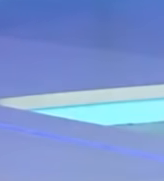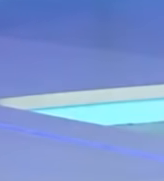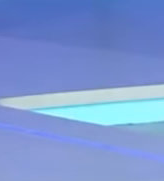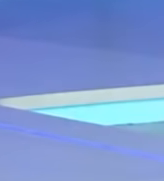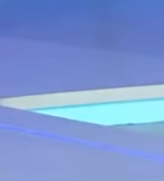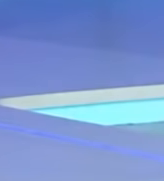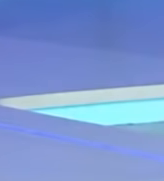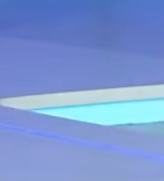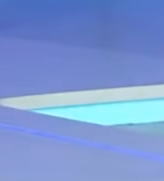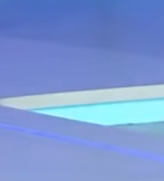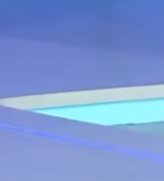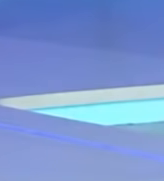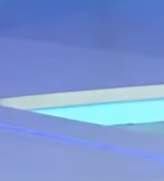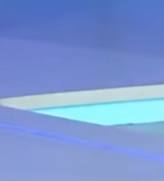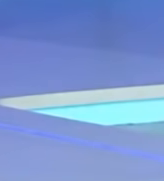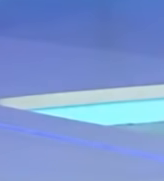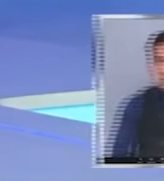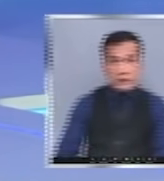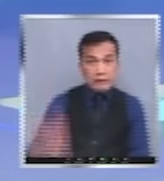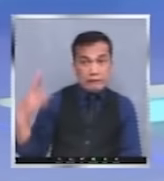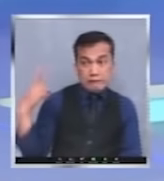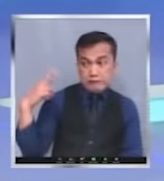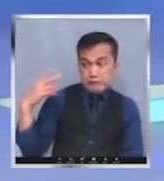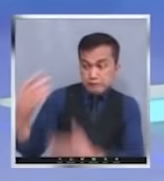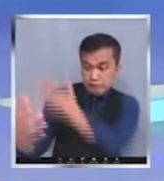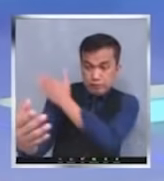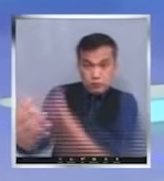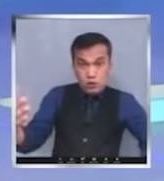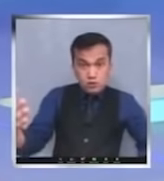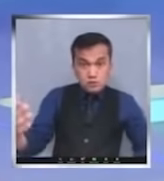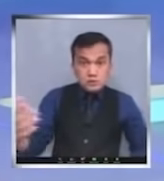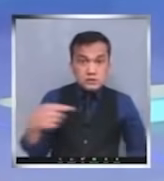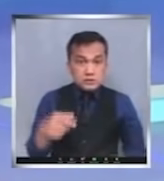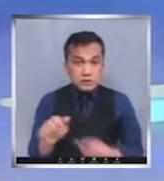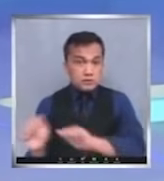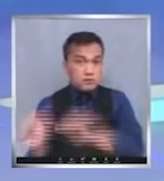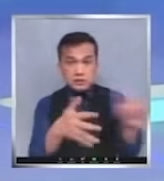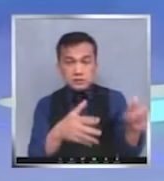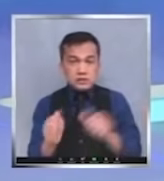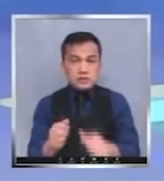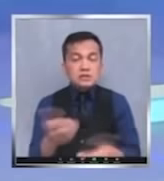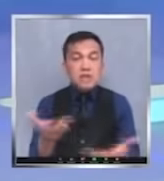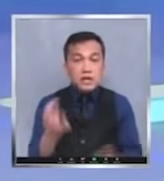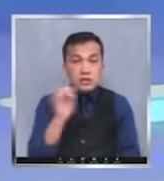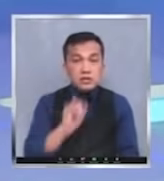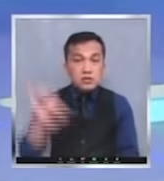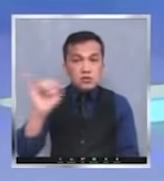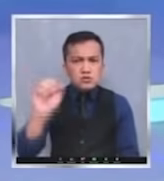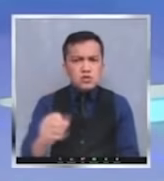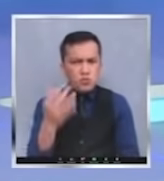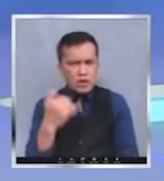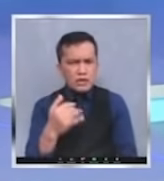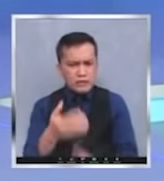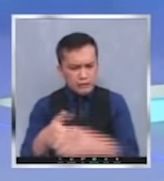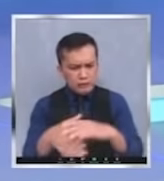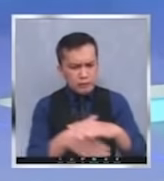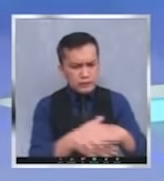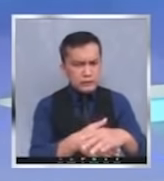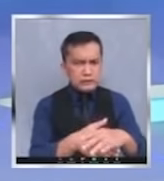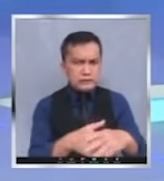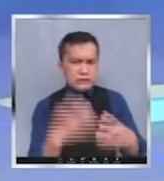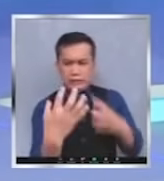Putol ang kanang kamay ng isang mangingisda sa Ilocos Sur matapos kagatin ng pating. Ang umatakeng